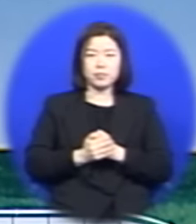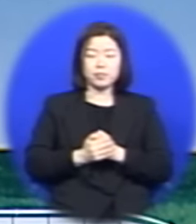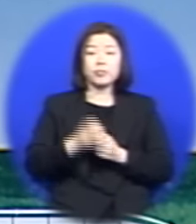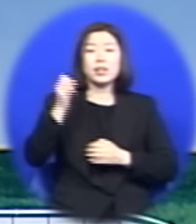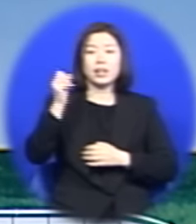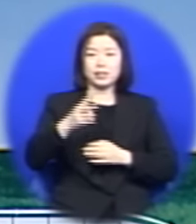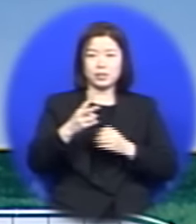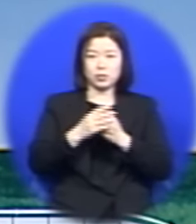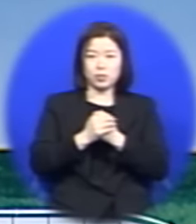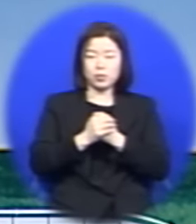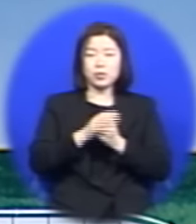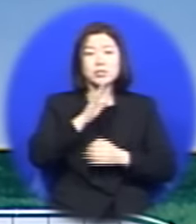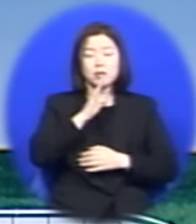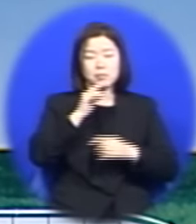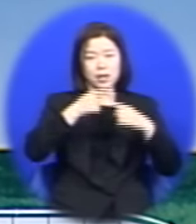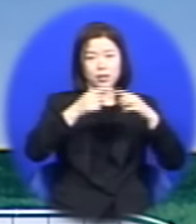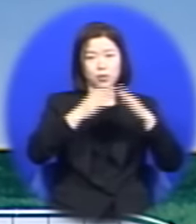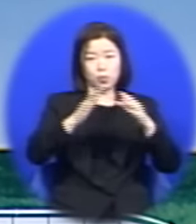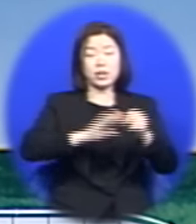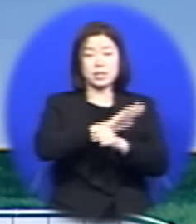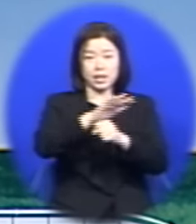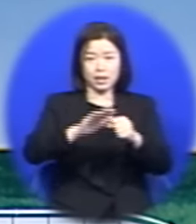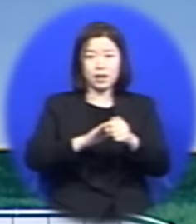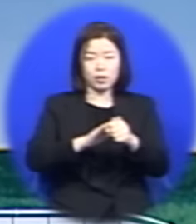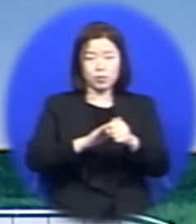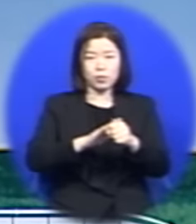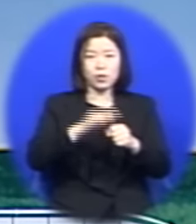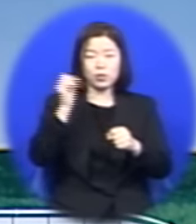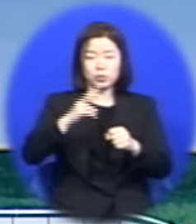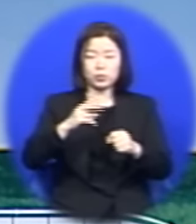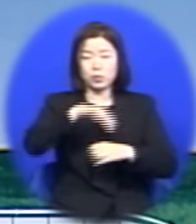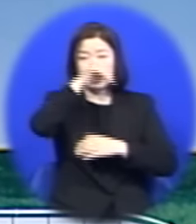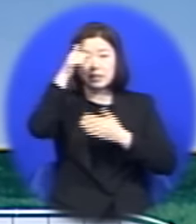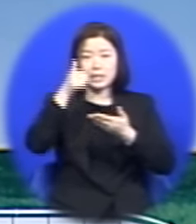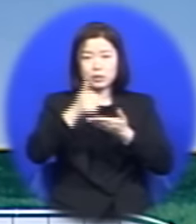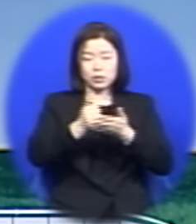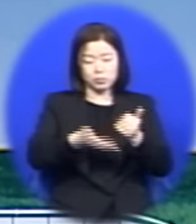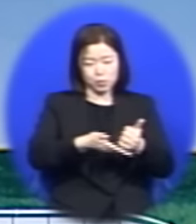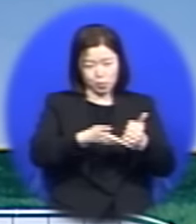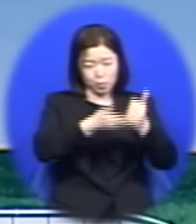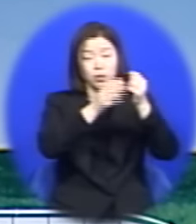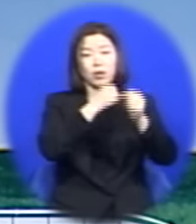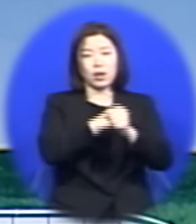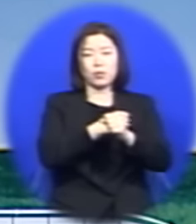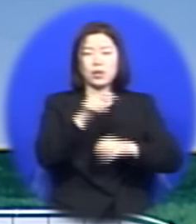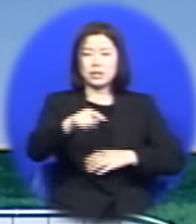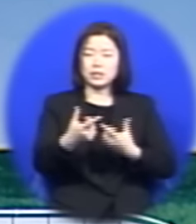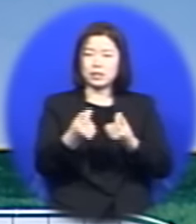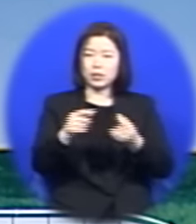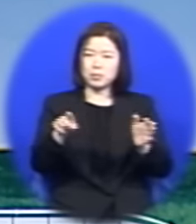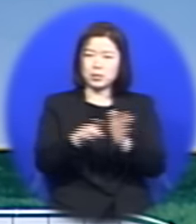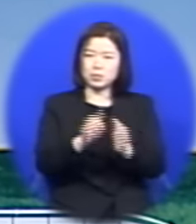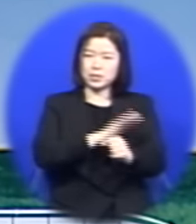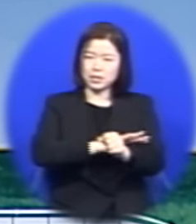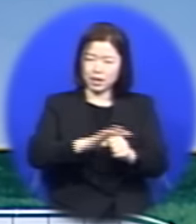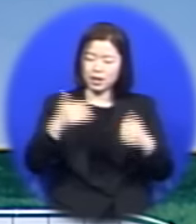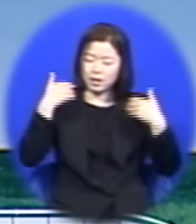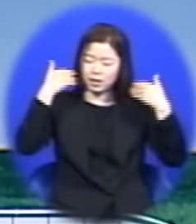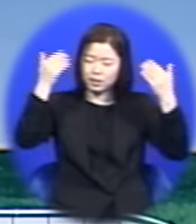그리고 정말 교회를 사랑하고 그리고 장로님들을 존경하고 그렇게 믿음이 잘 자랐을